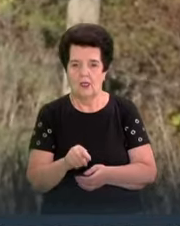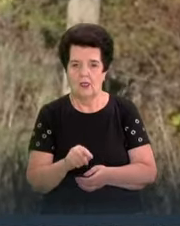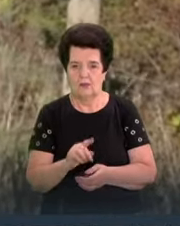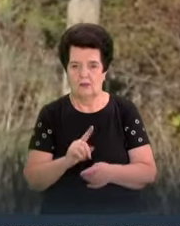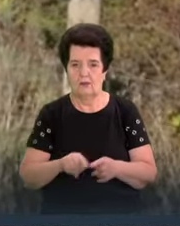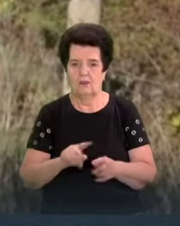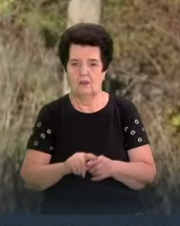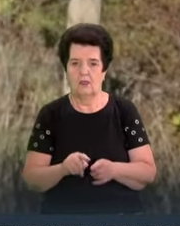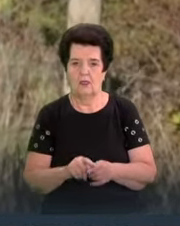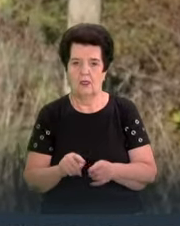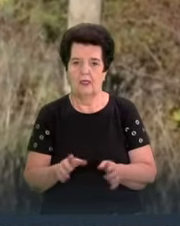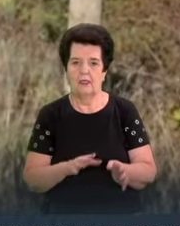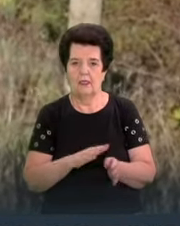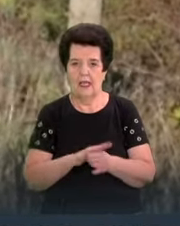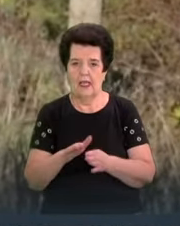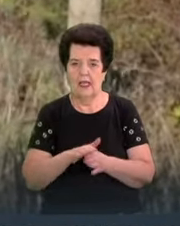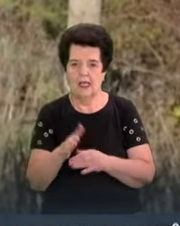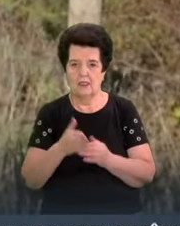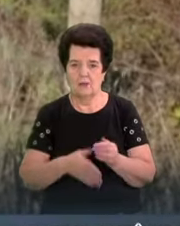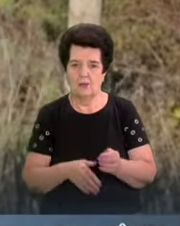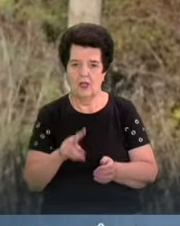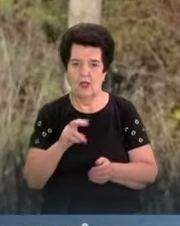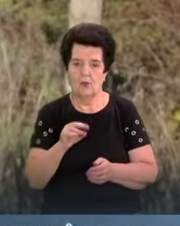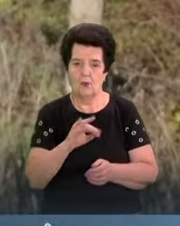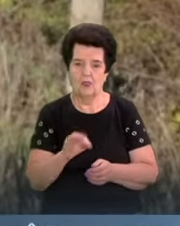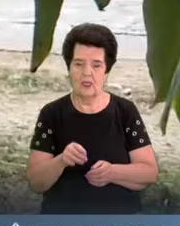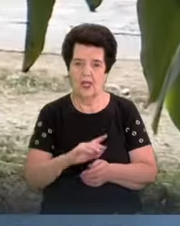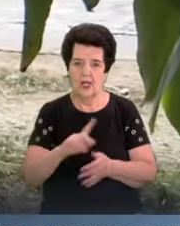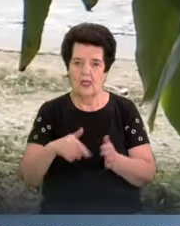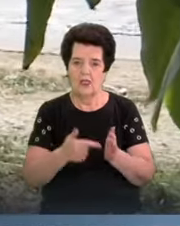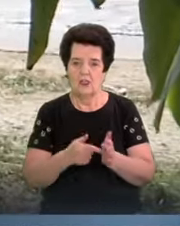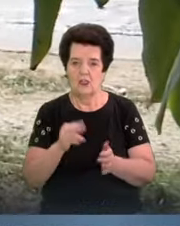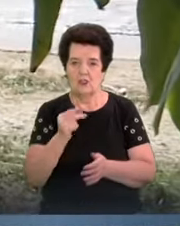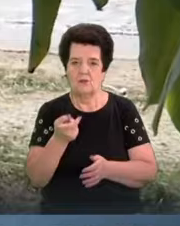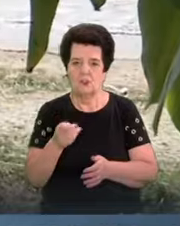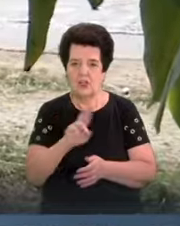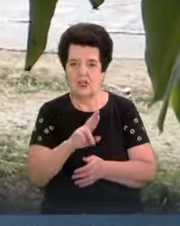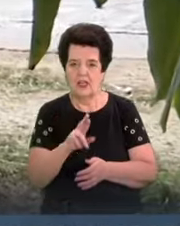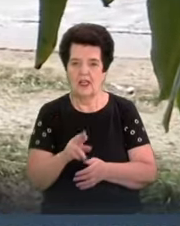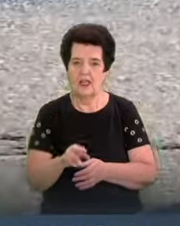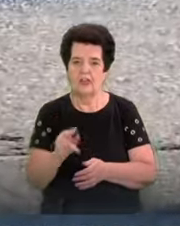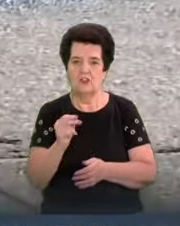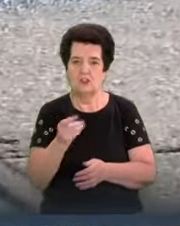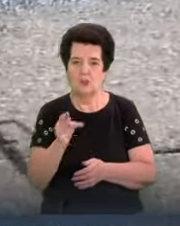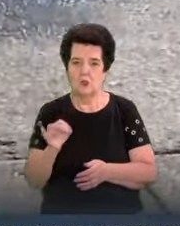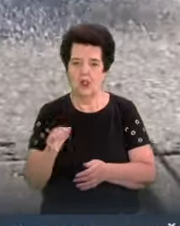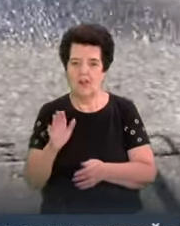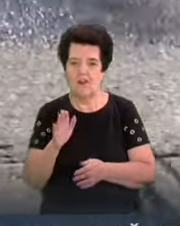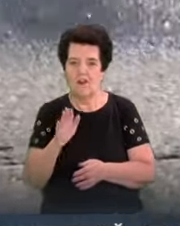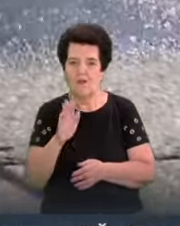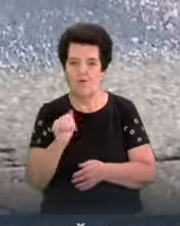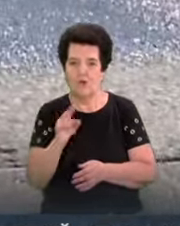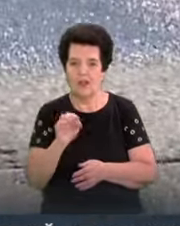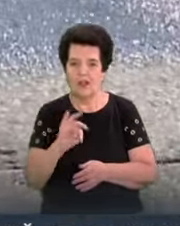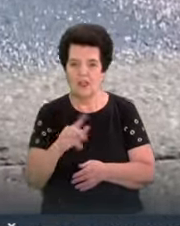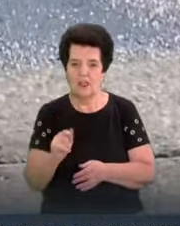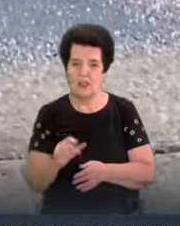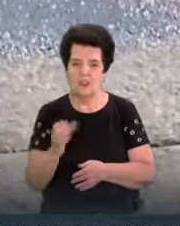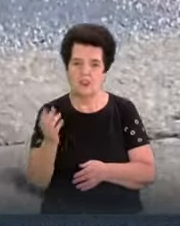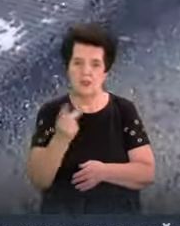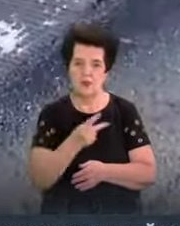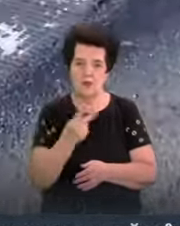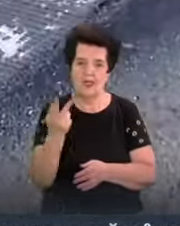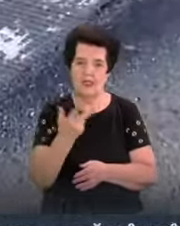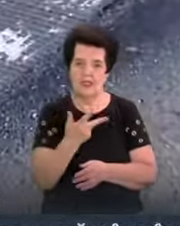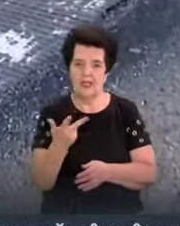exploatare. Drumul Hâncești-Lăpușna, centura orașului Cimișlia, centura orașului Vulcănești, sectoarele 2 și 3